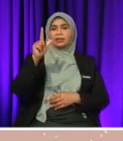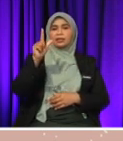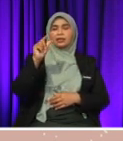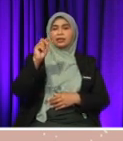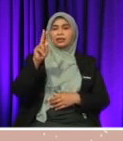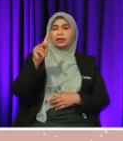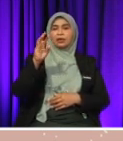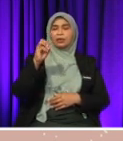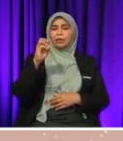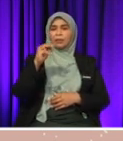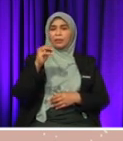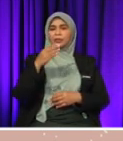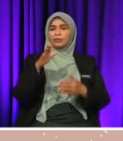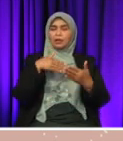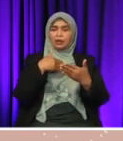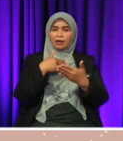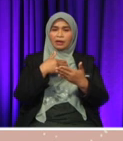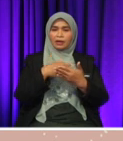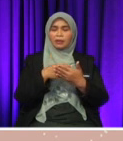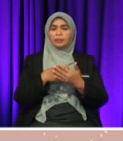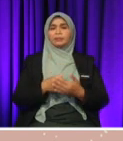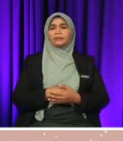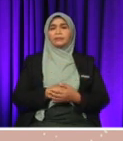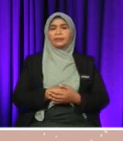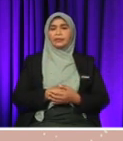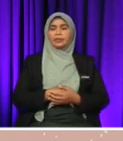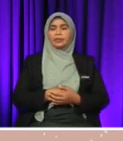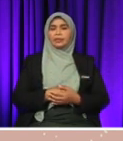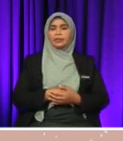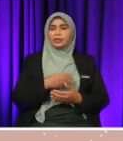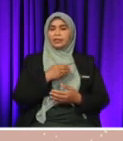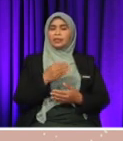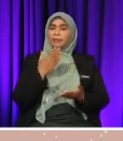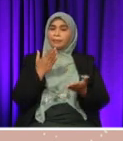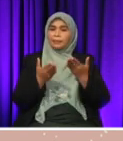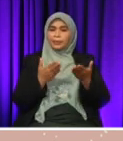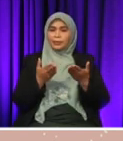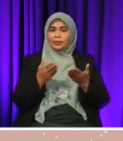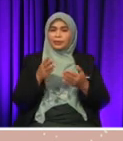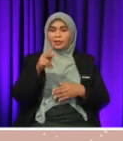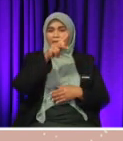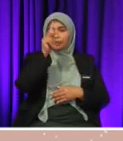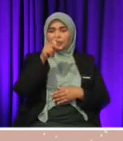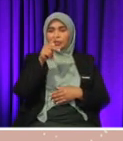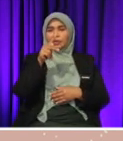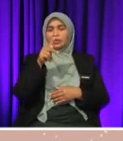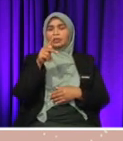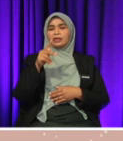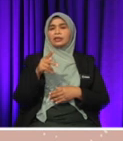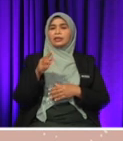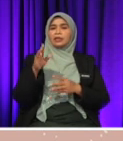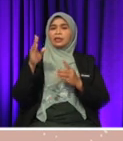DKI membawa pergi Indra kau miliki Dan memungkinkan Aduh Ahmar ini